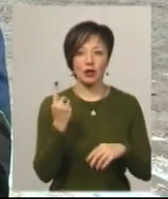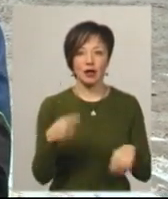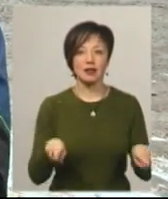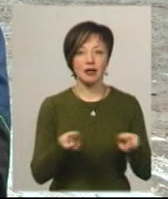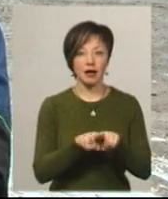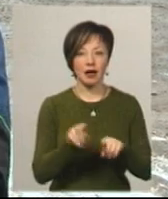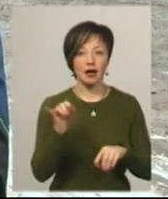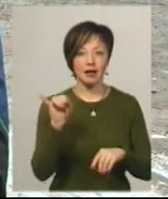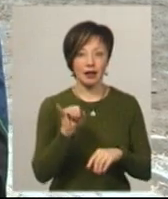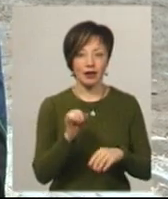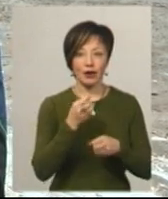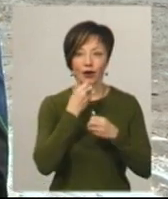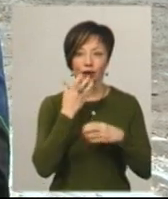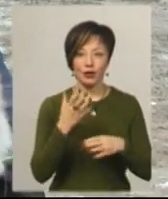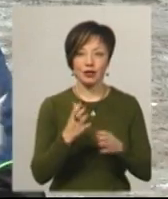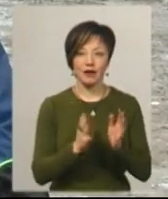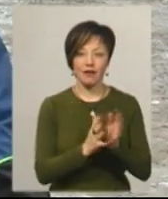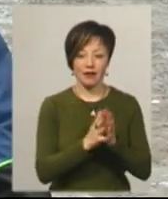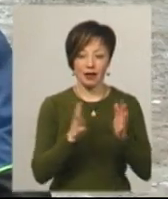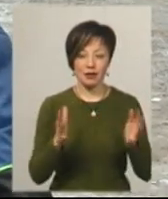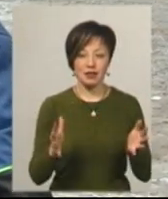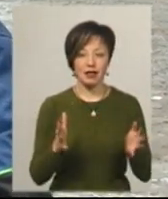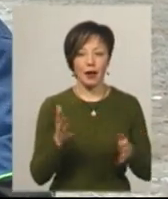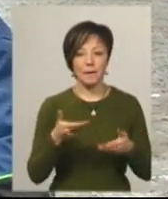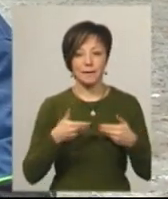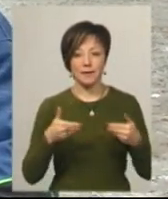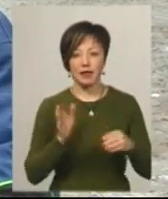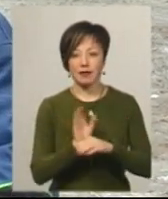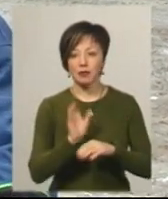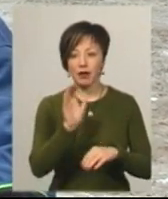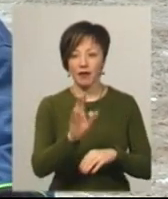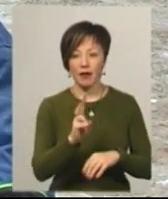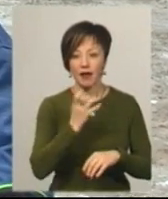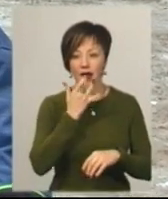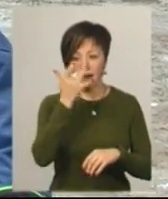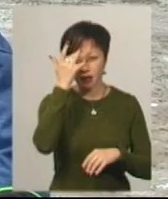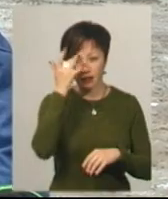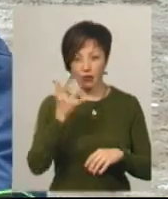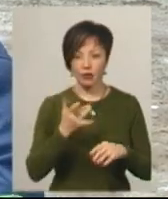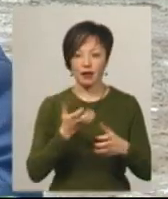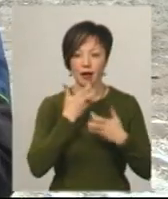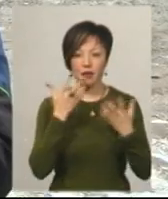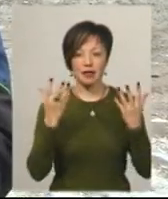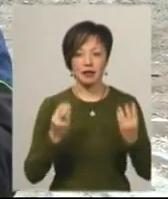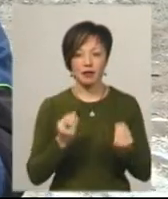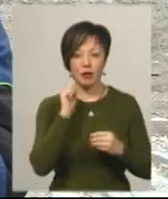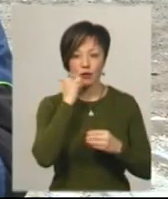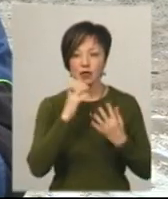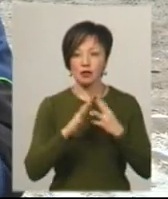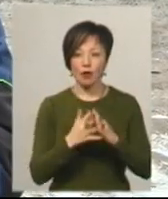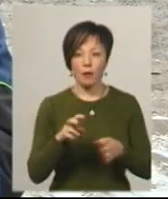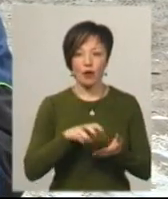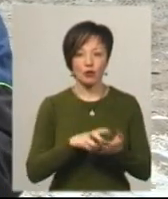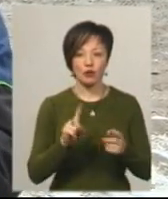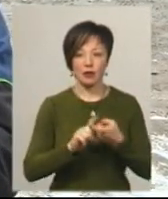і от така хороша виросла. Ми її відправляємо на літо і на теплі дні до бабусі в село. Боїмося, щоб